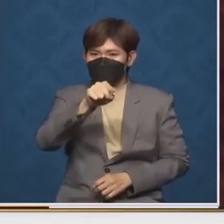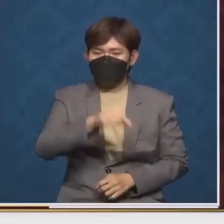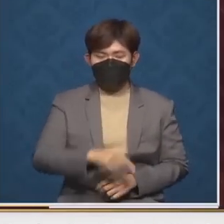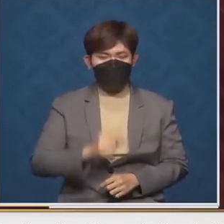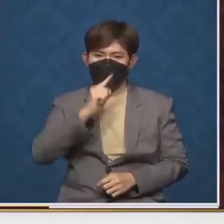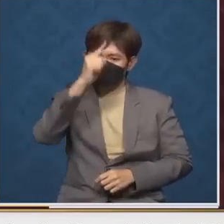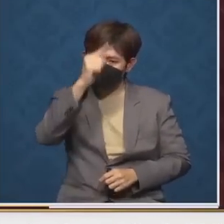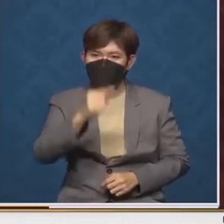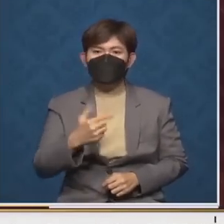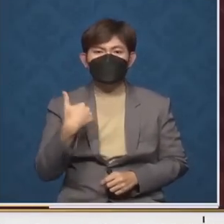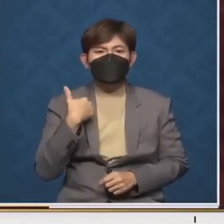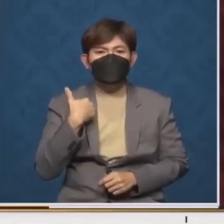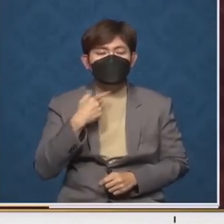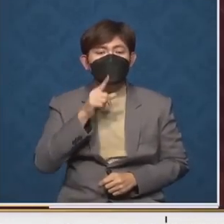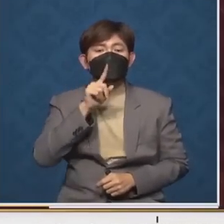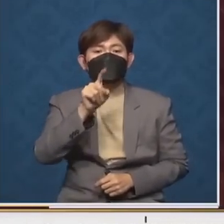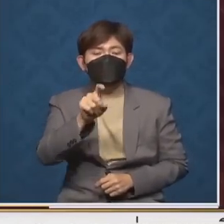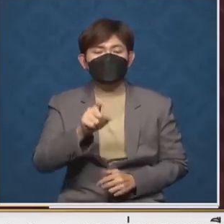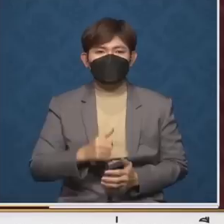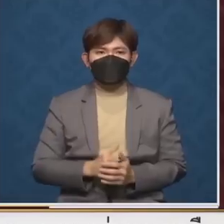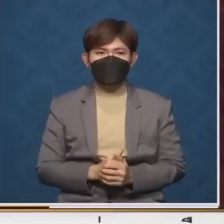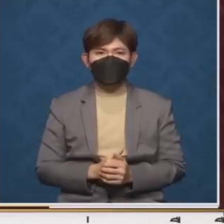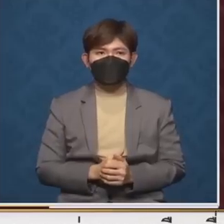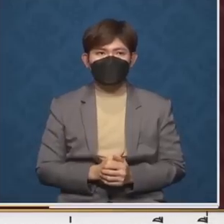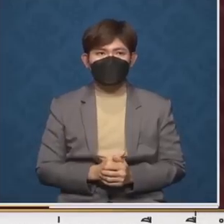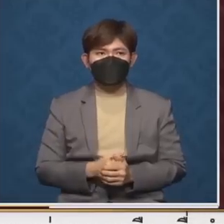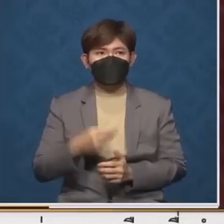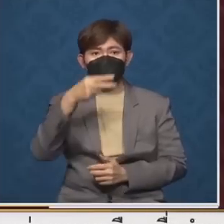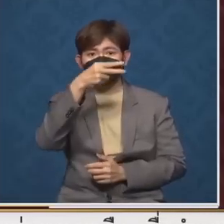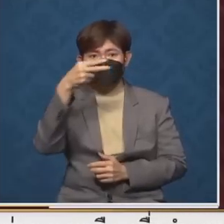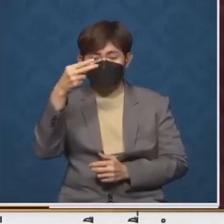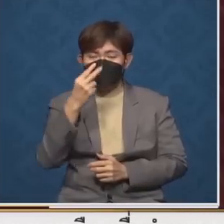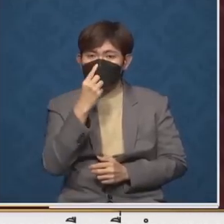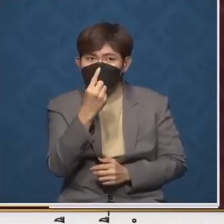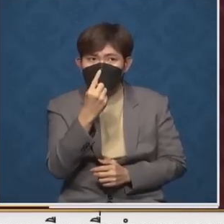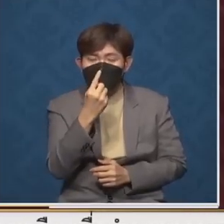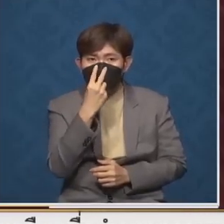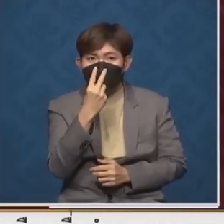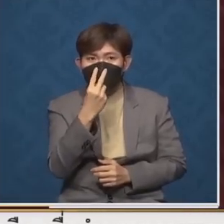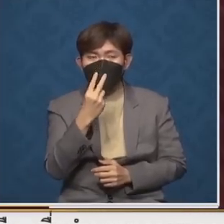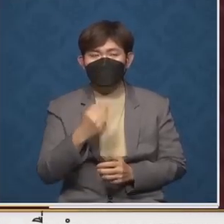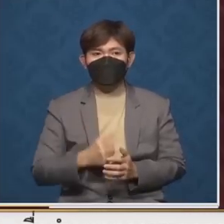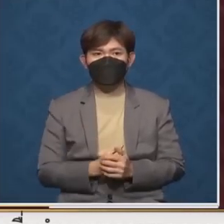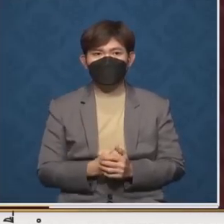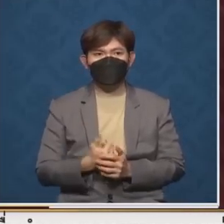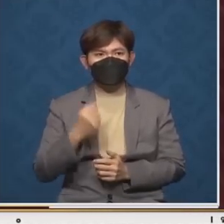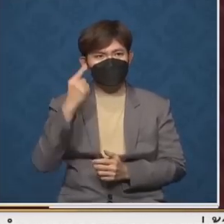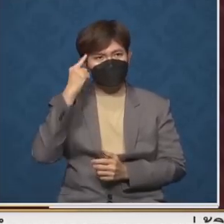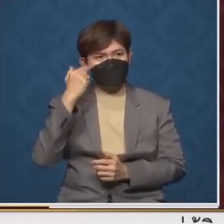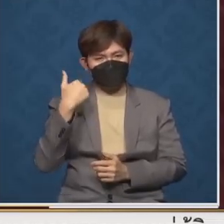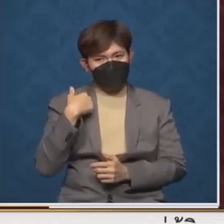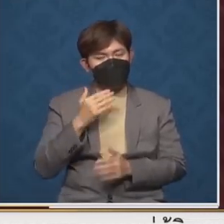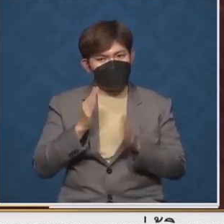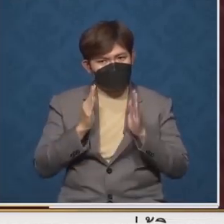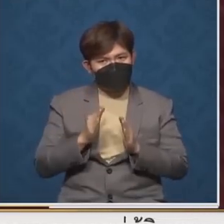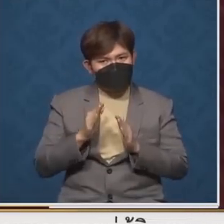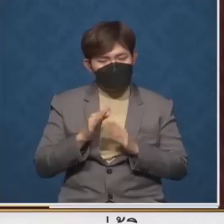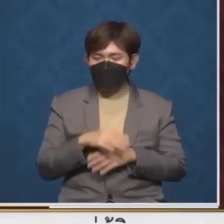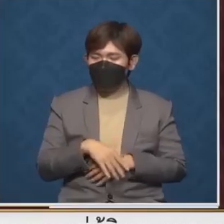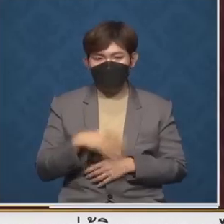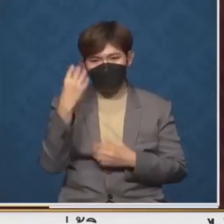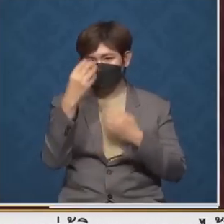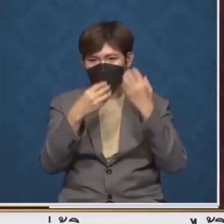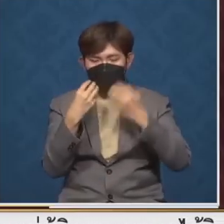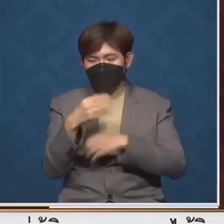ๆ ๆ นะครัผมถามจ นะครั วันทัดแรกผมว่าต้องมีคนเลนละครครบ